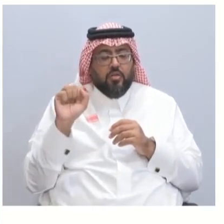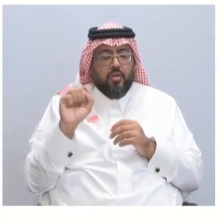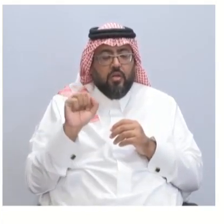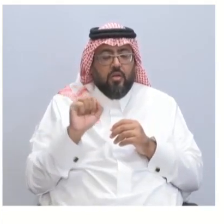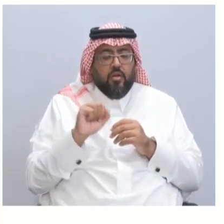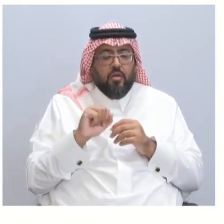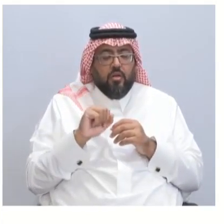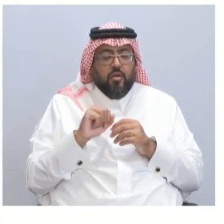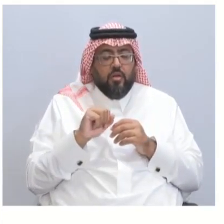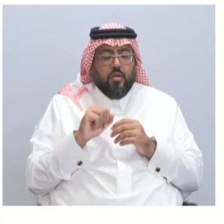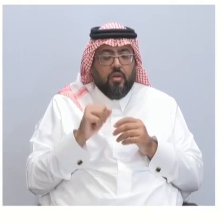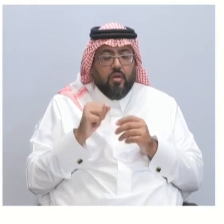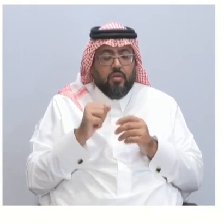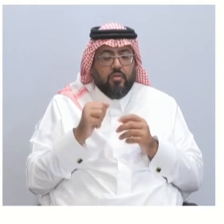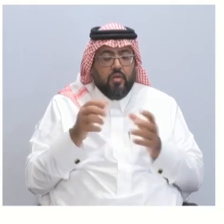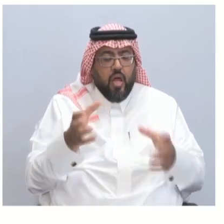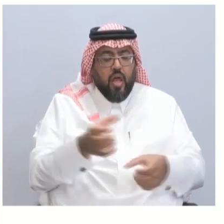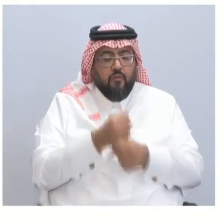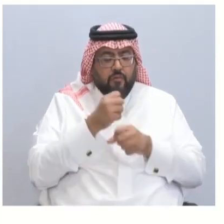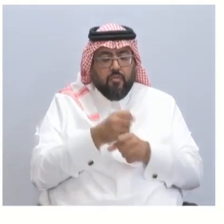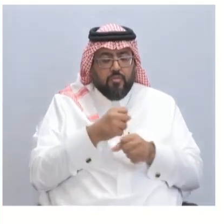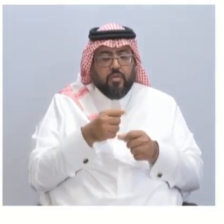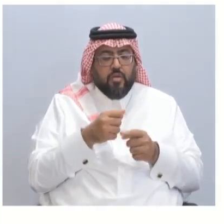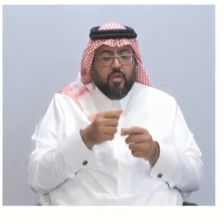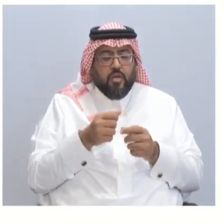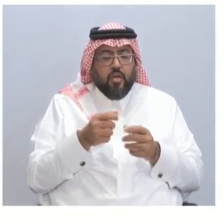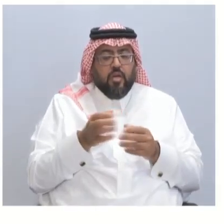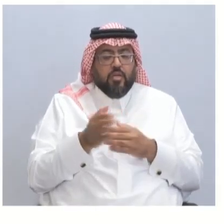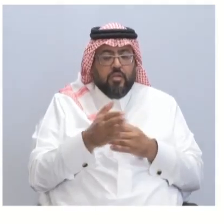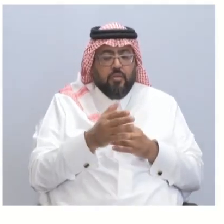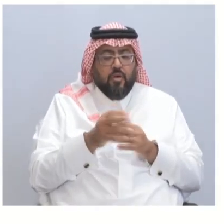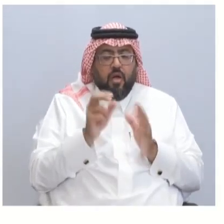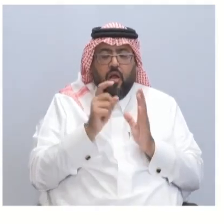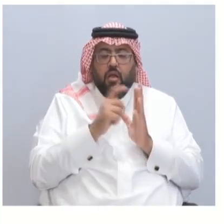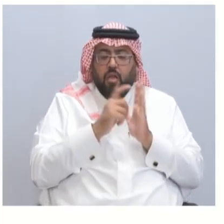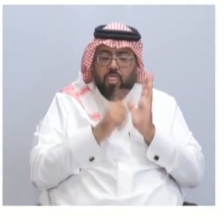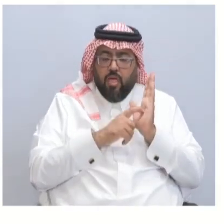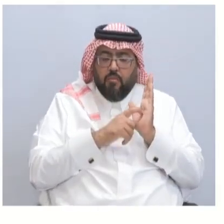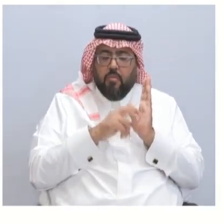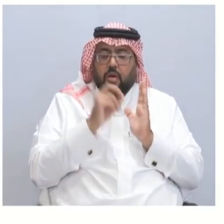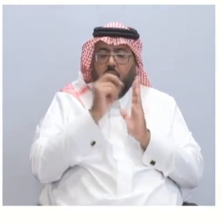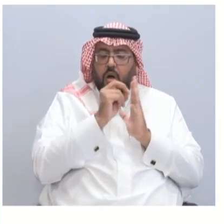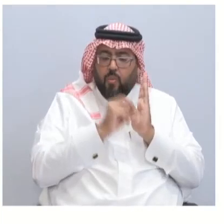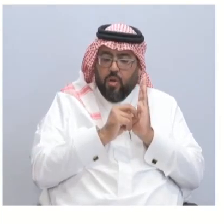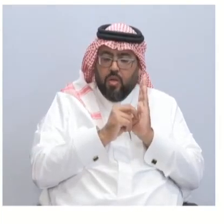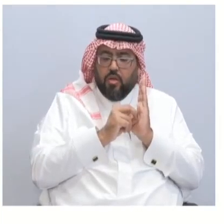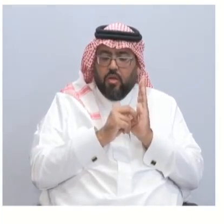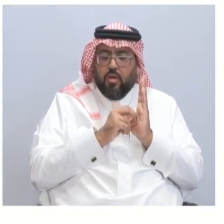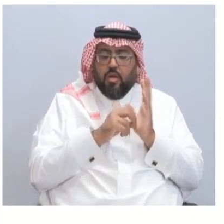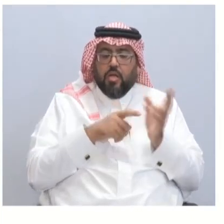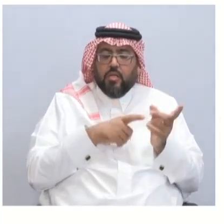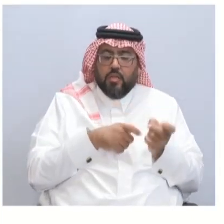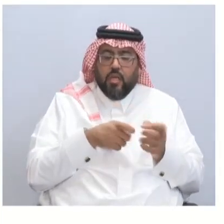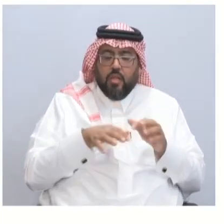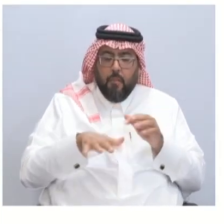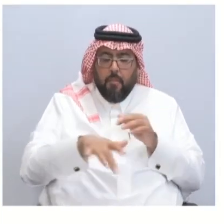صه في صيد الاسماك وسنه انظمه وقوانين للصيد